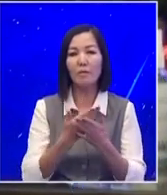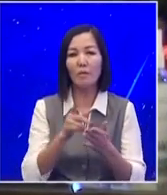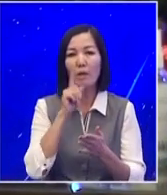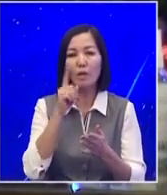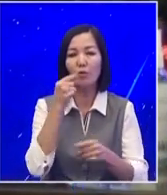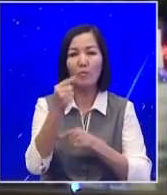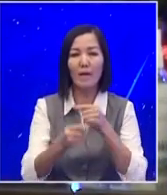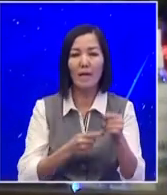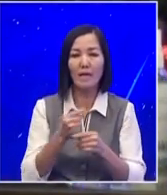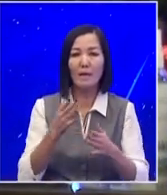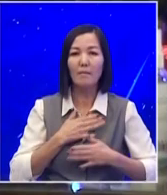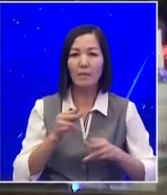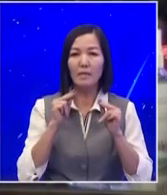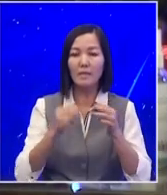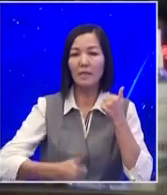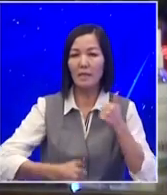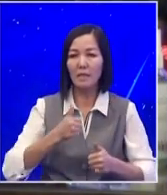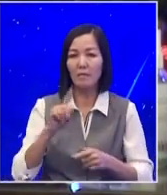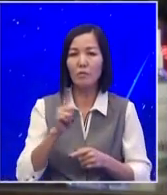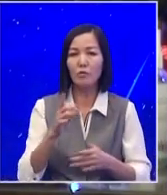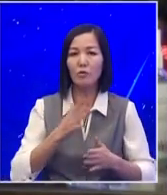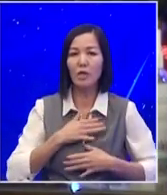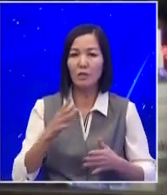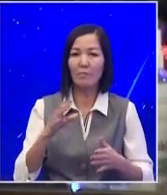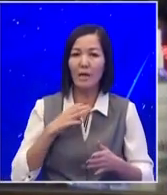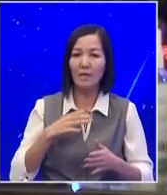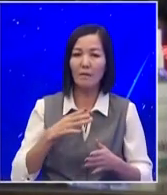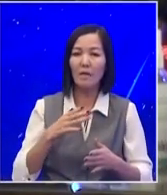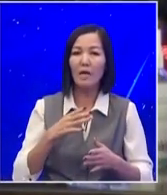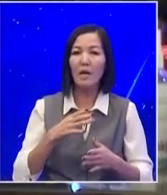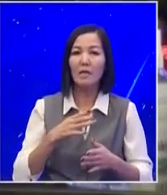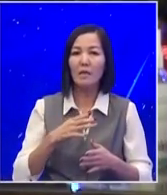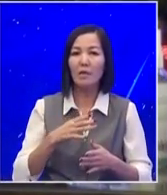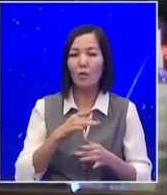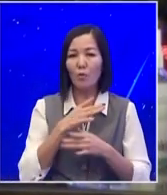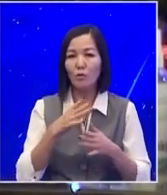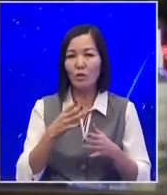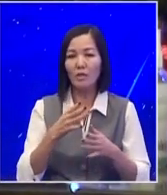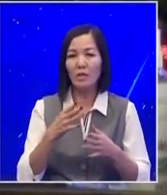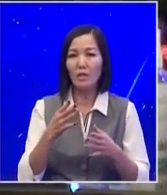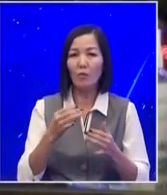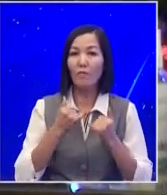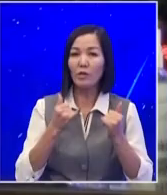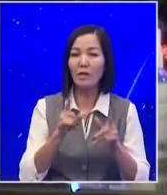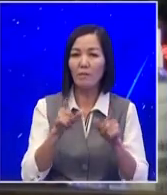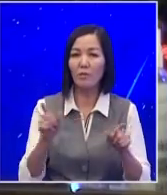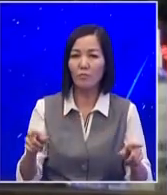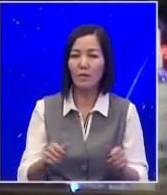молодое поколение. Мы искренне гордимся, что наш край богат такими яркими, многогранными и талантливыми личностями, как вы.